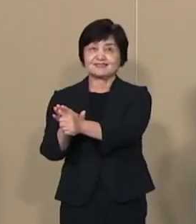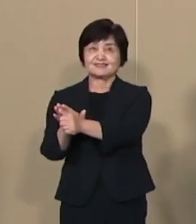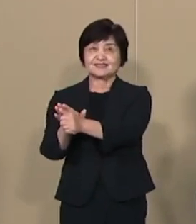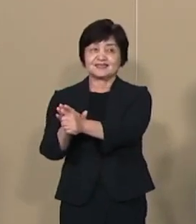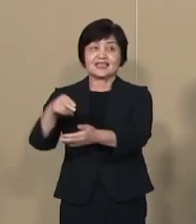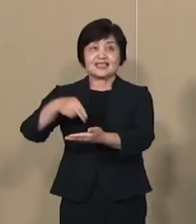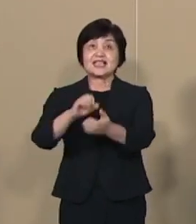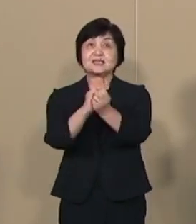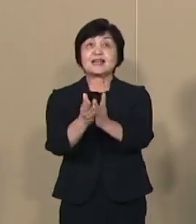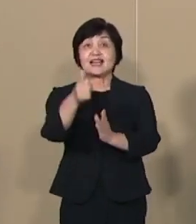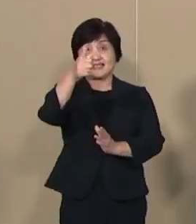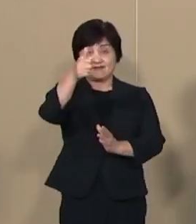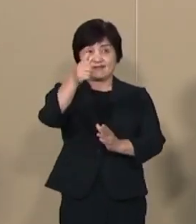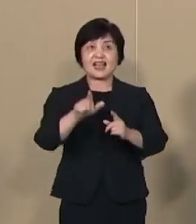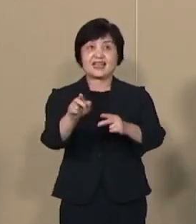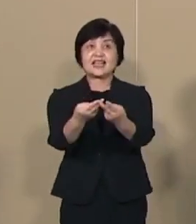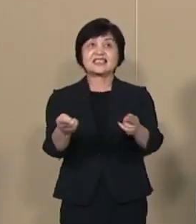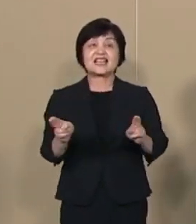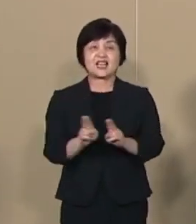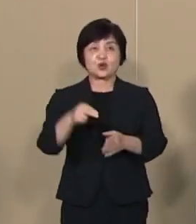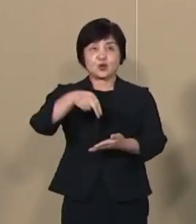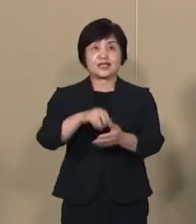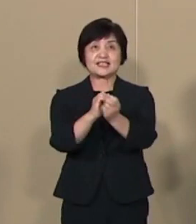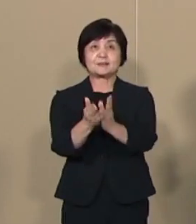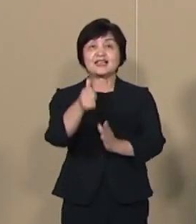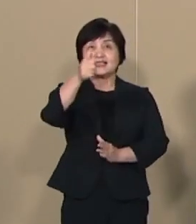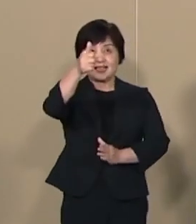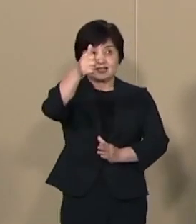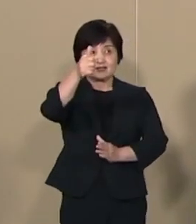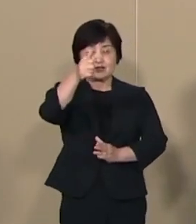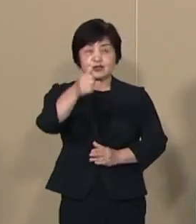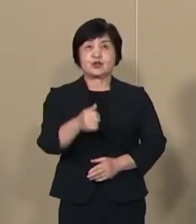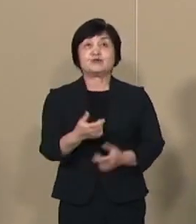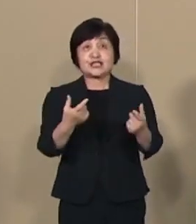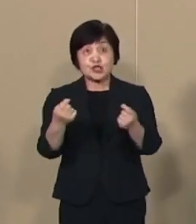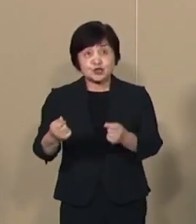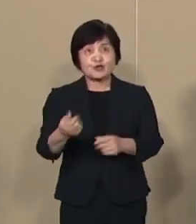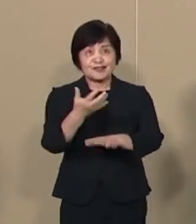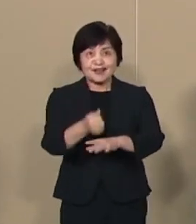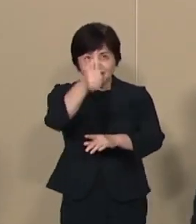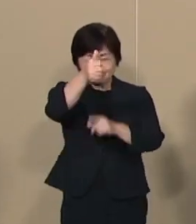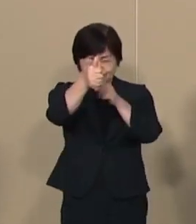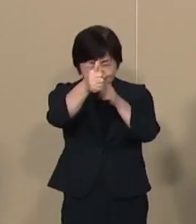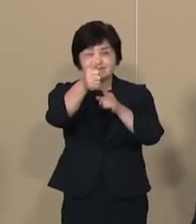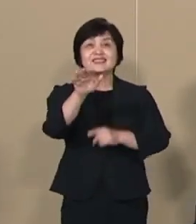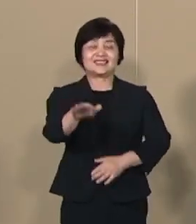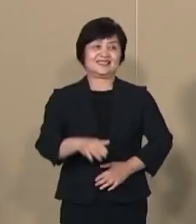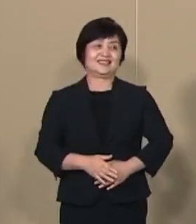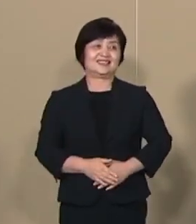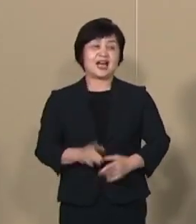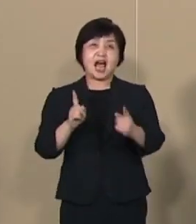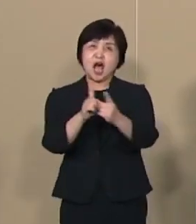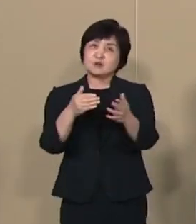橘さんってあの nhk と同じ花さん意外とまともな人ですそうですねそうや東西まで